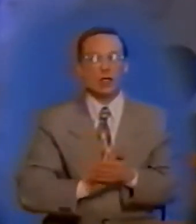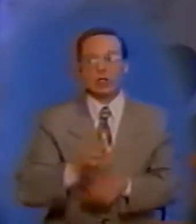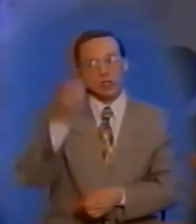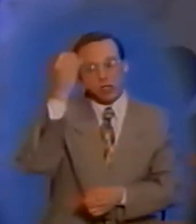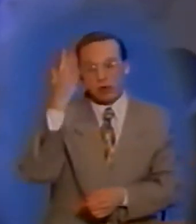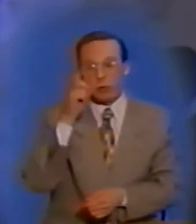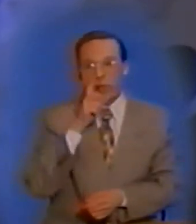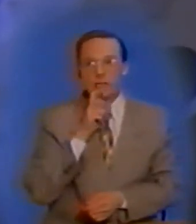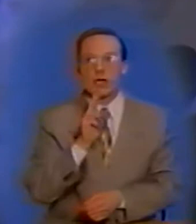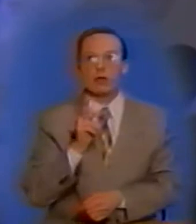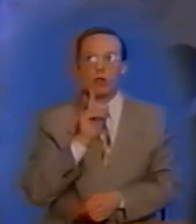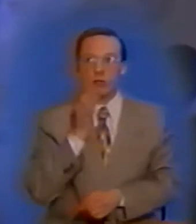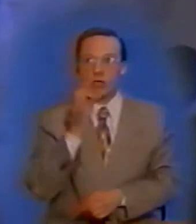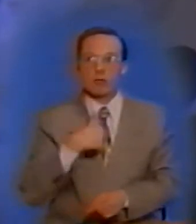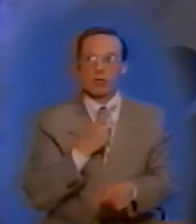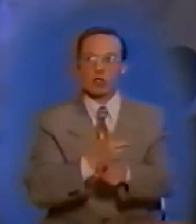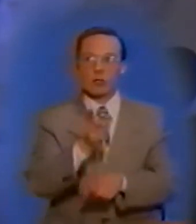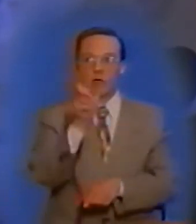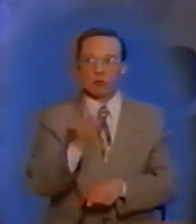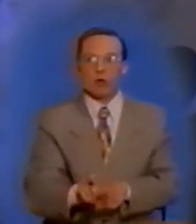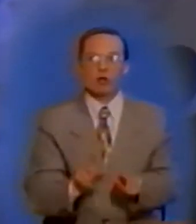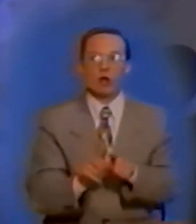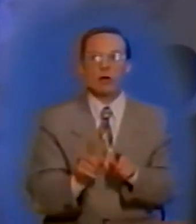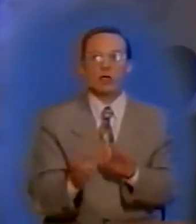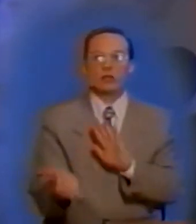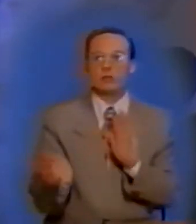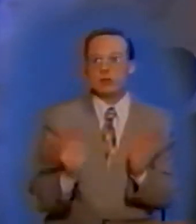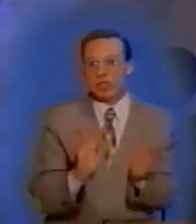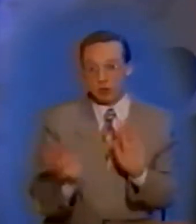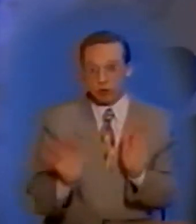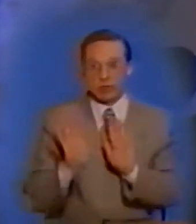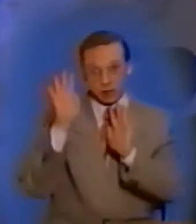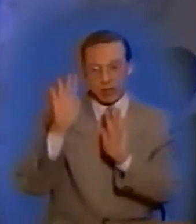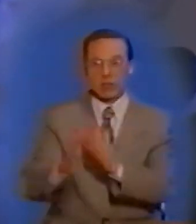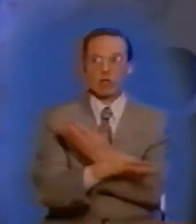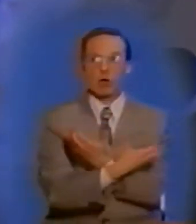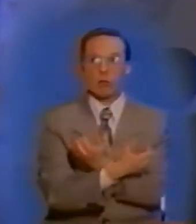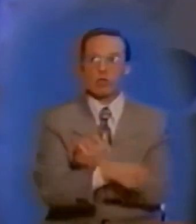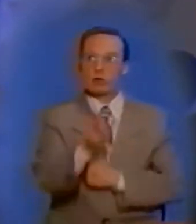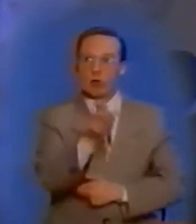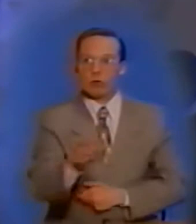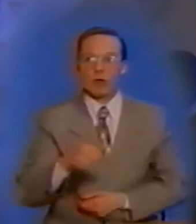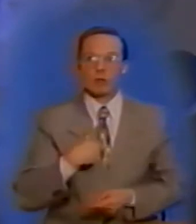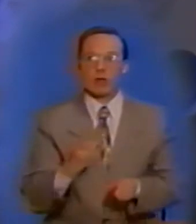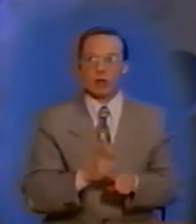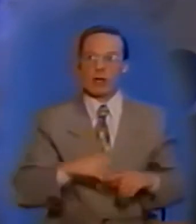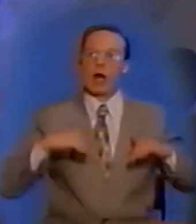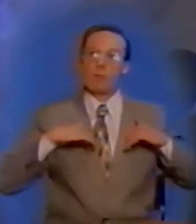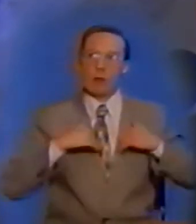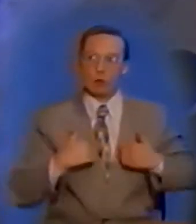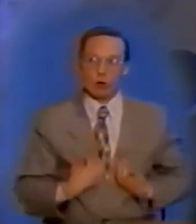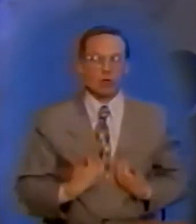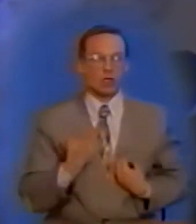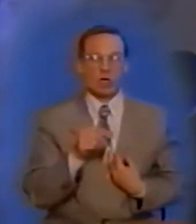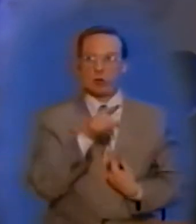pasakyti. O mes šaipėmės iš žmonių, kurie liguistai nekenčia homoseksualių žmonių. Ir man labai apmaudu, kad čia ne